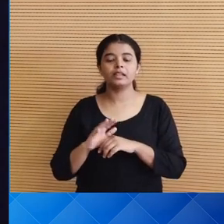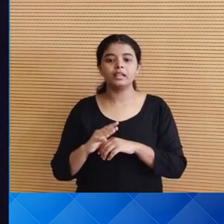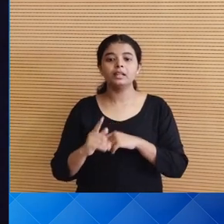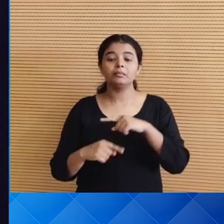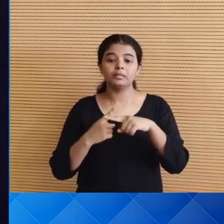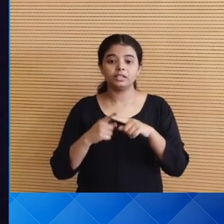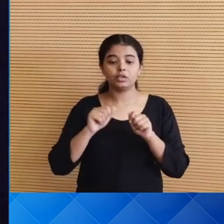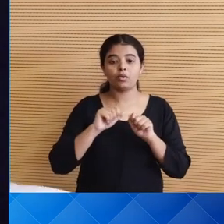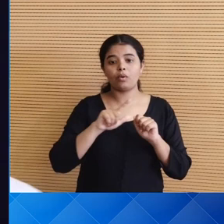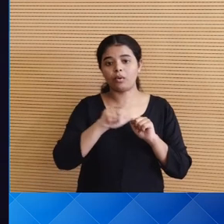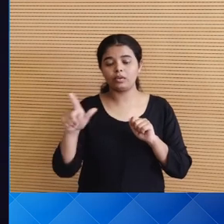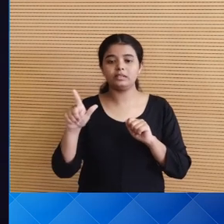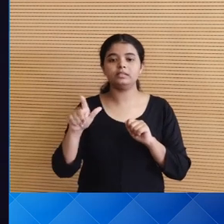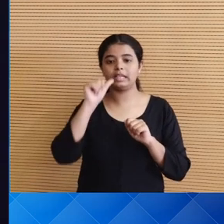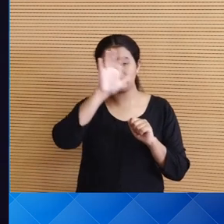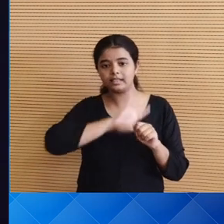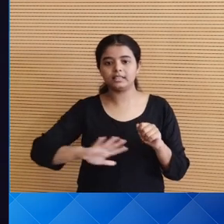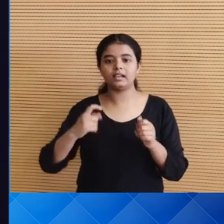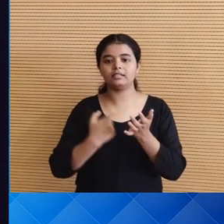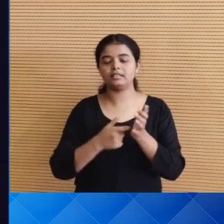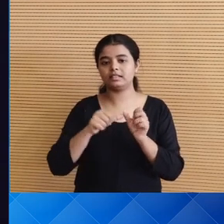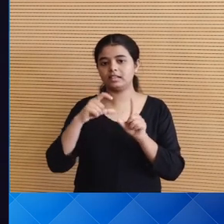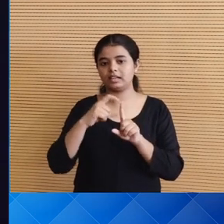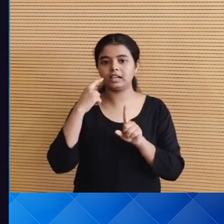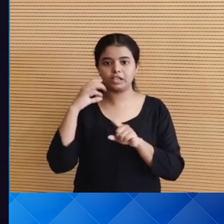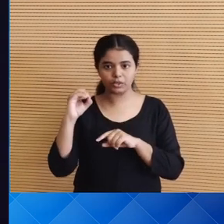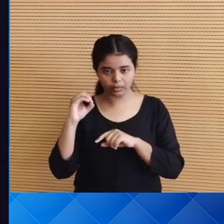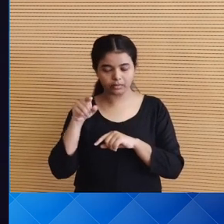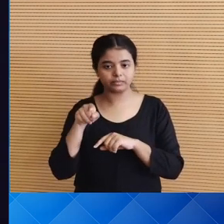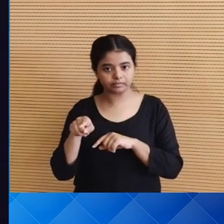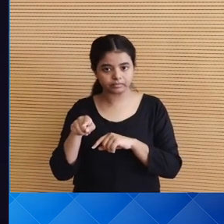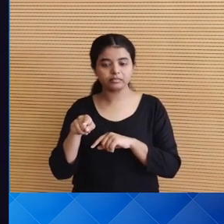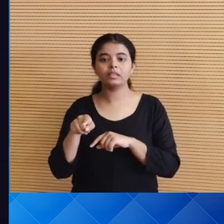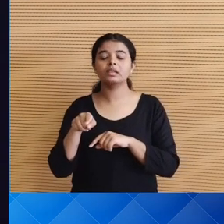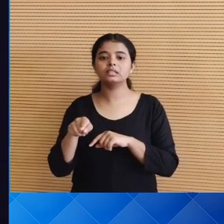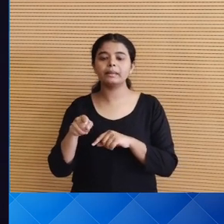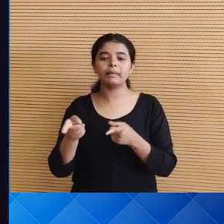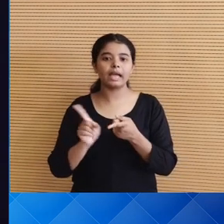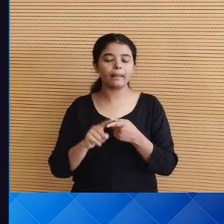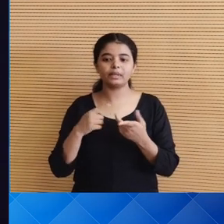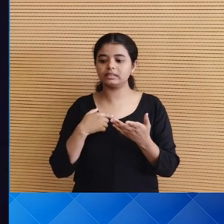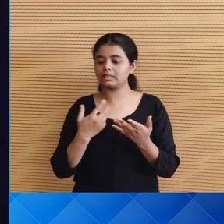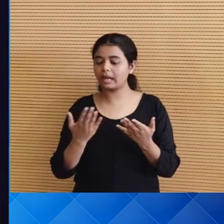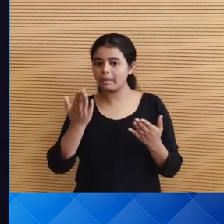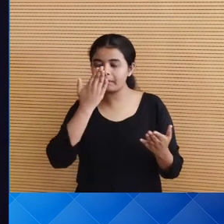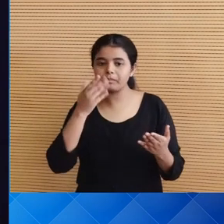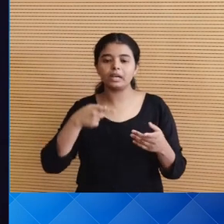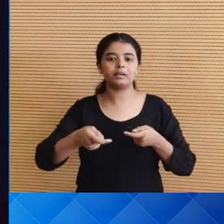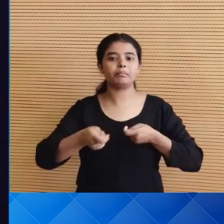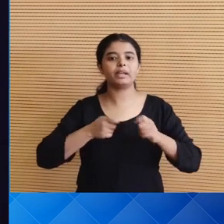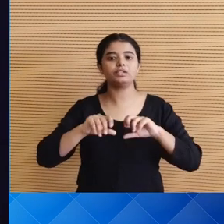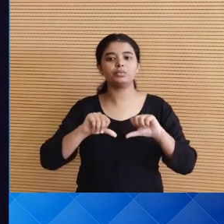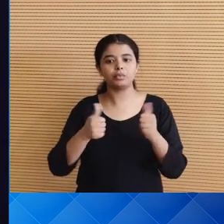जो DG हैं, आई थिंक वसुधा जी यहीं पर हैं कहीं, जिन्होंने हमको ये लास्ट मिनट में ये हॉल का अरेंजमेंट किया और ख़ुद यहाँ हाजिर